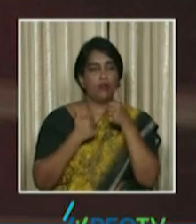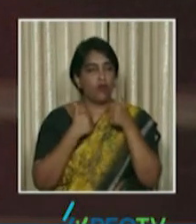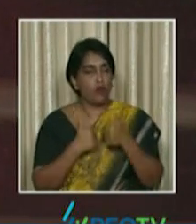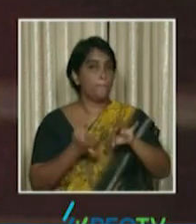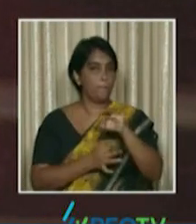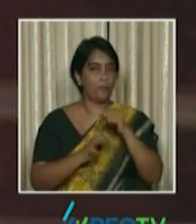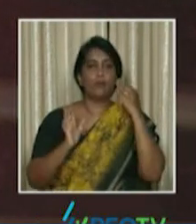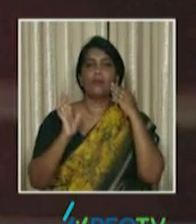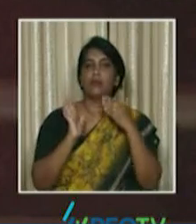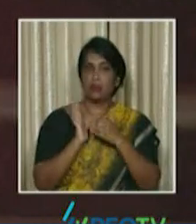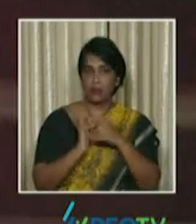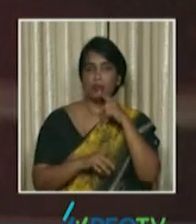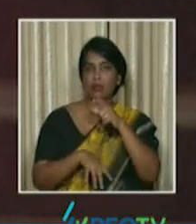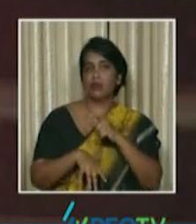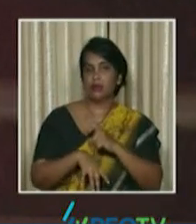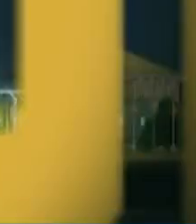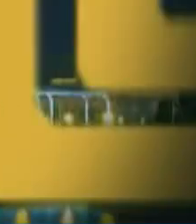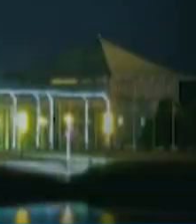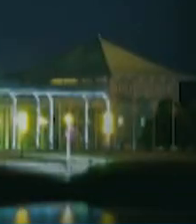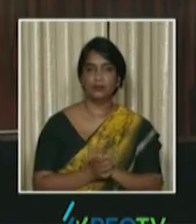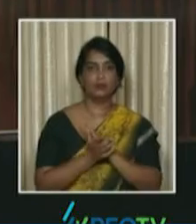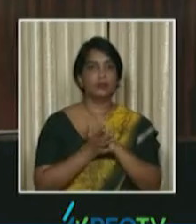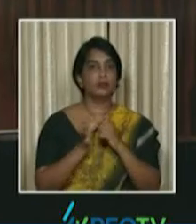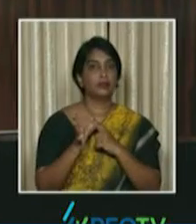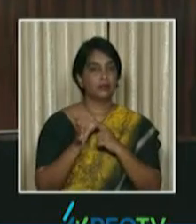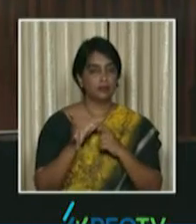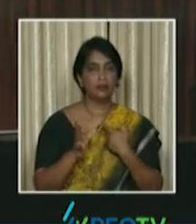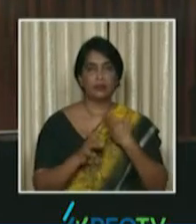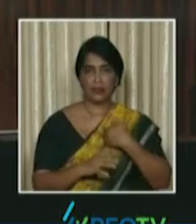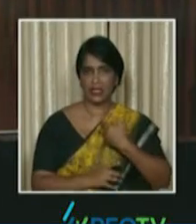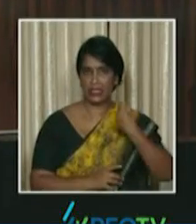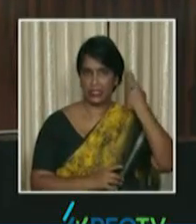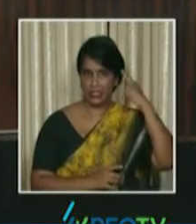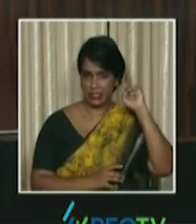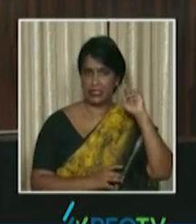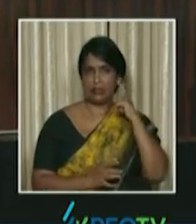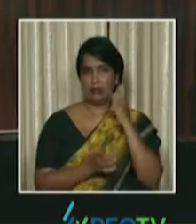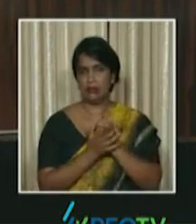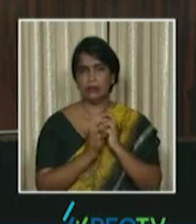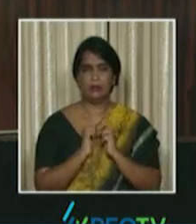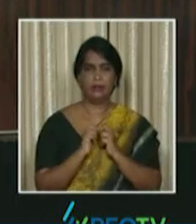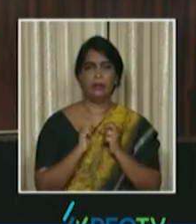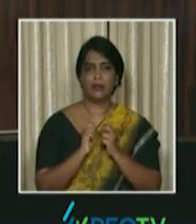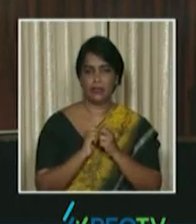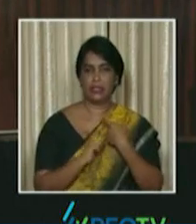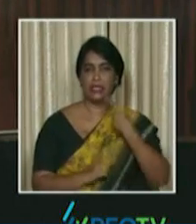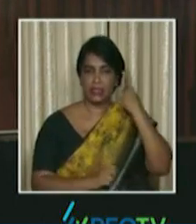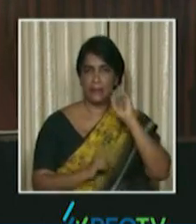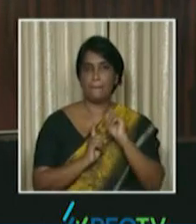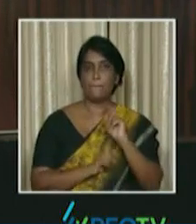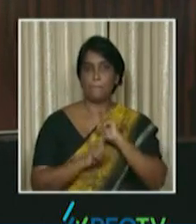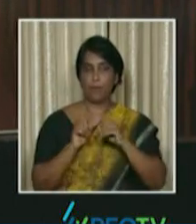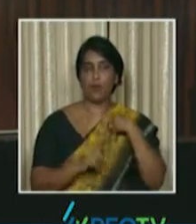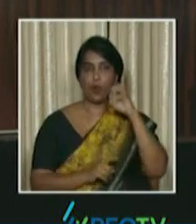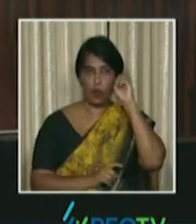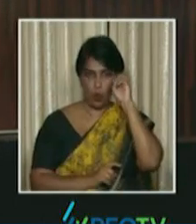ප්‍රජාතන්ත්‍රවාදයක් වෙනුවෙන් ඒ අවස්ථාව ලබා දීම සුදුසුයි. මට ඊයේ සිදුවෙච්ච අපහසුතාවයක් සම්බන්ධව මොකද ඊයේ දිනේ පාර්ලිමේන්තුවේ